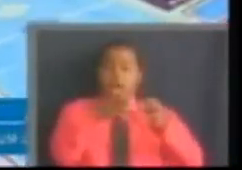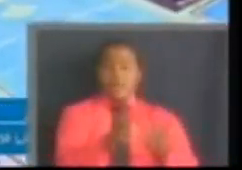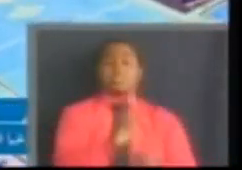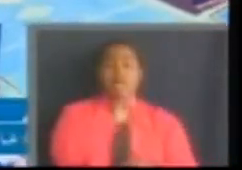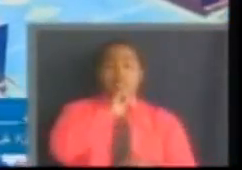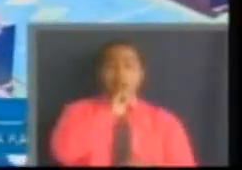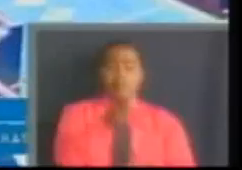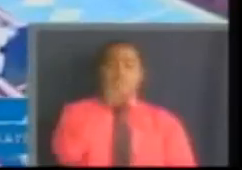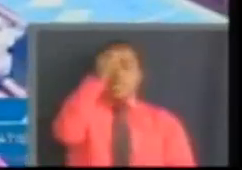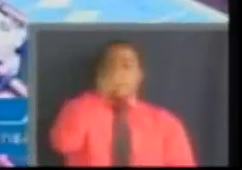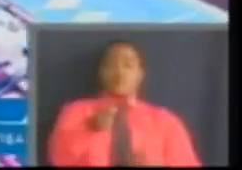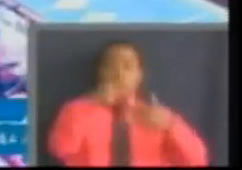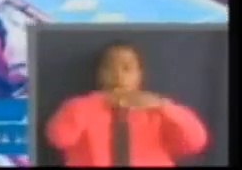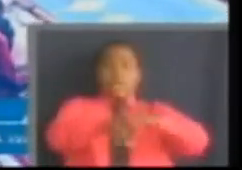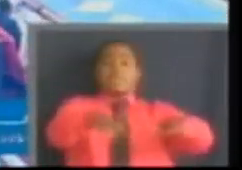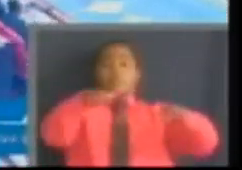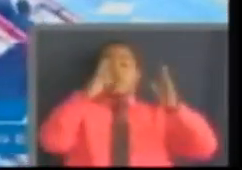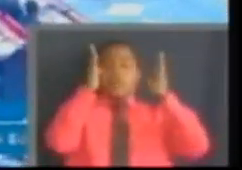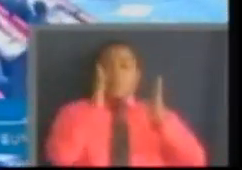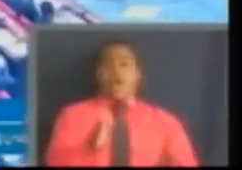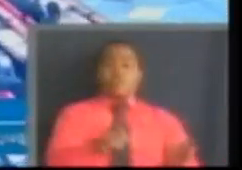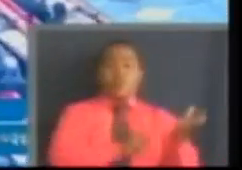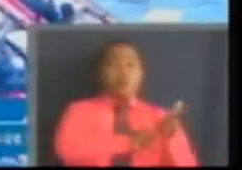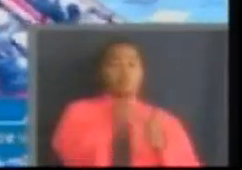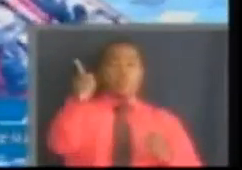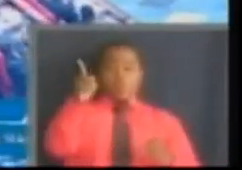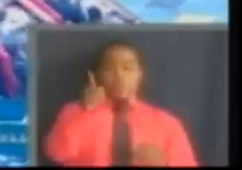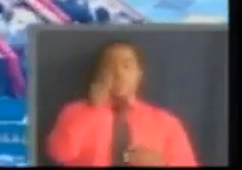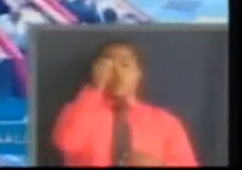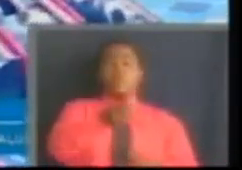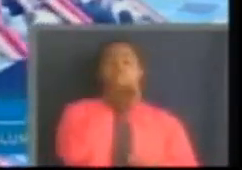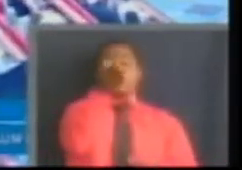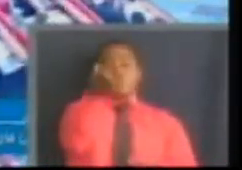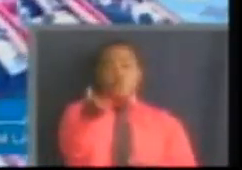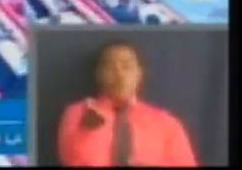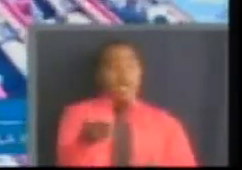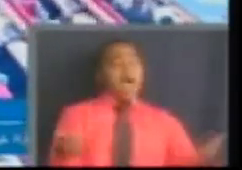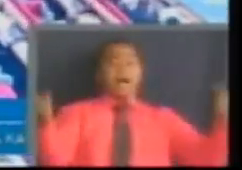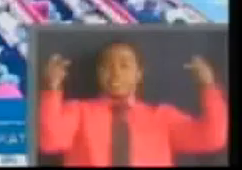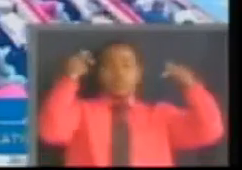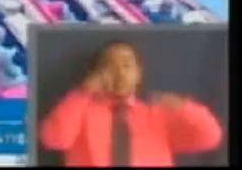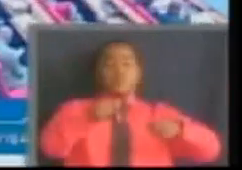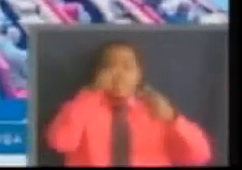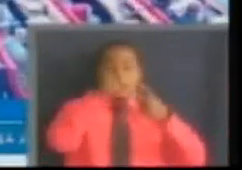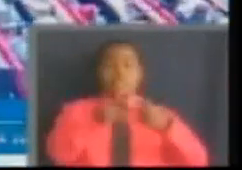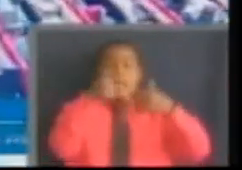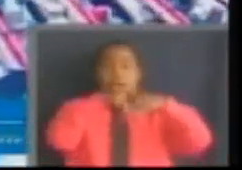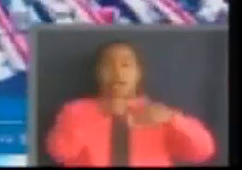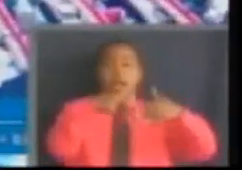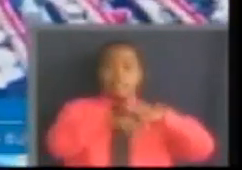mpambe wa bunge maalum amtoe mara moja mjumbe huyo nje na asihudhurie kikao cha kamati cha siku